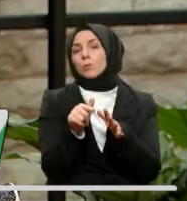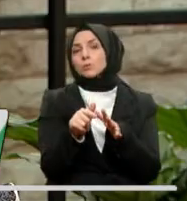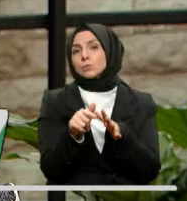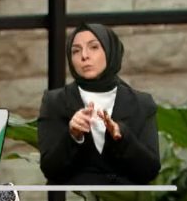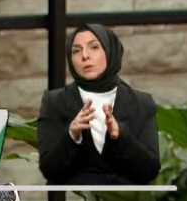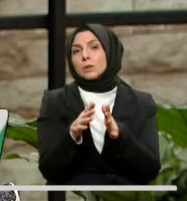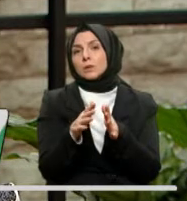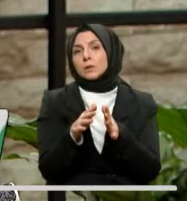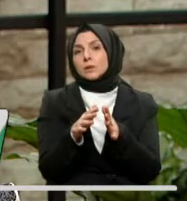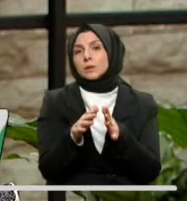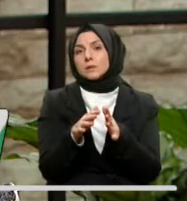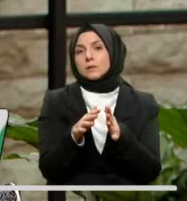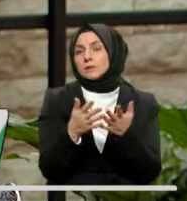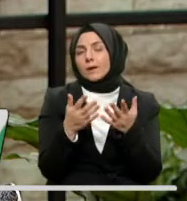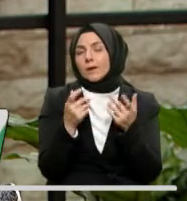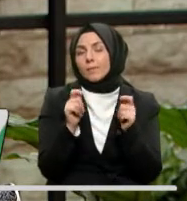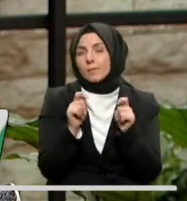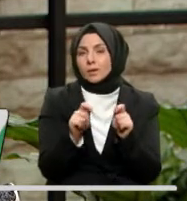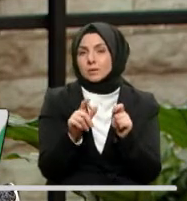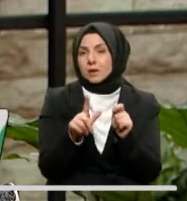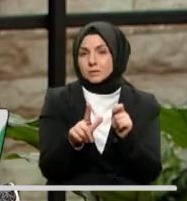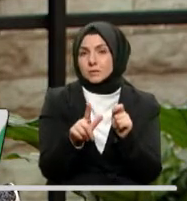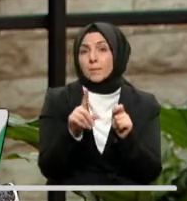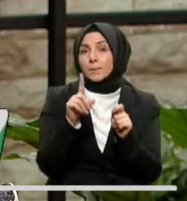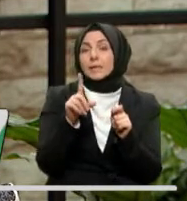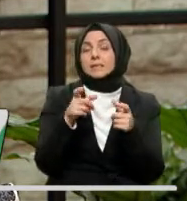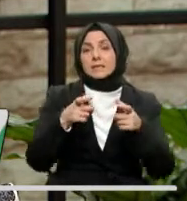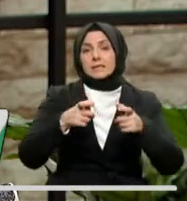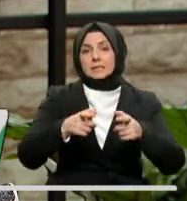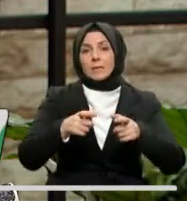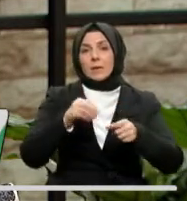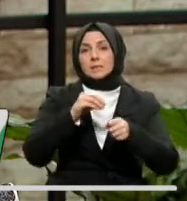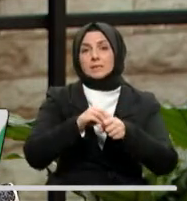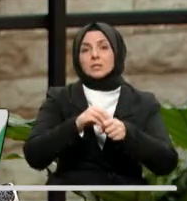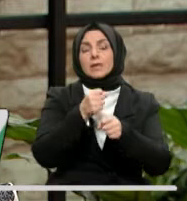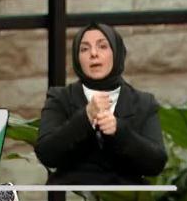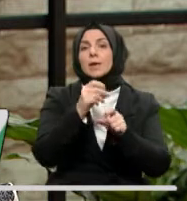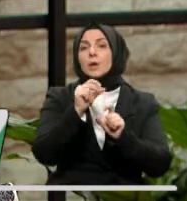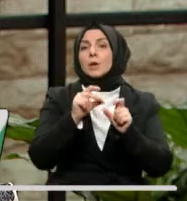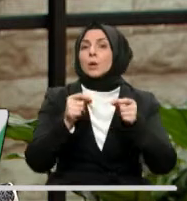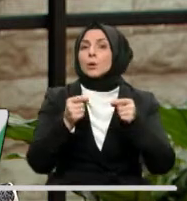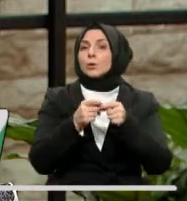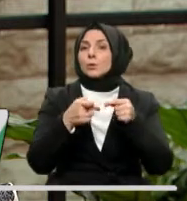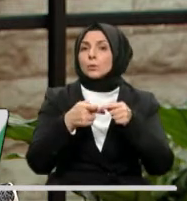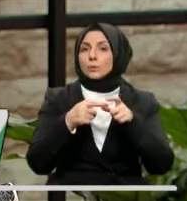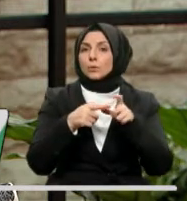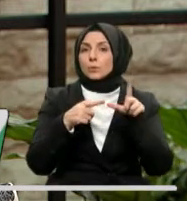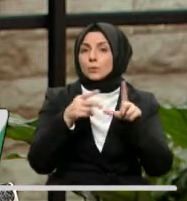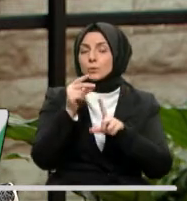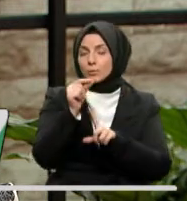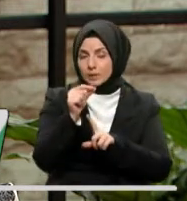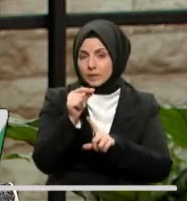vermeyi tavsiye etmiyoruz O zaman ne yapacaksınız Bir tabağın içerisine su ya da gübreli su koyacaksınız Tamam içerisinde yarım saat ile